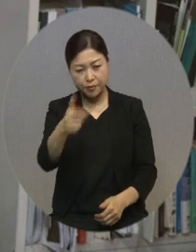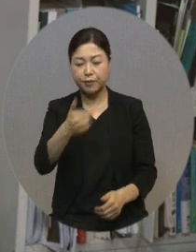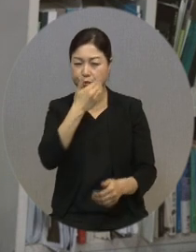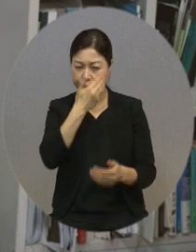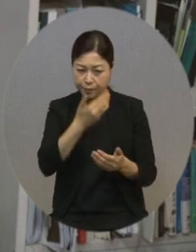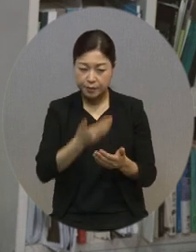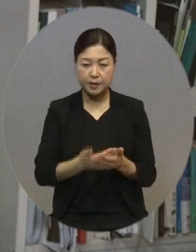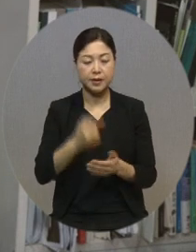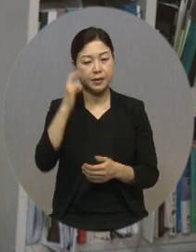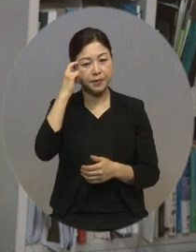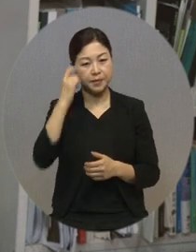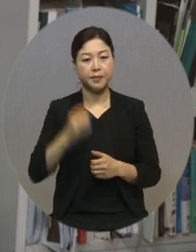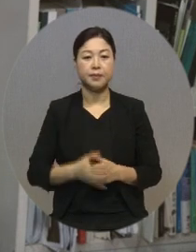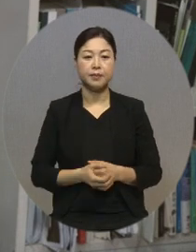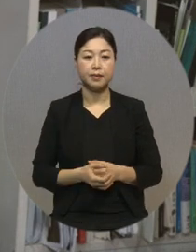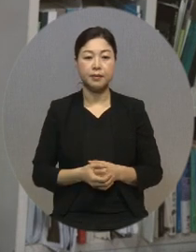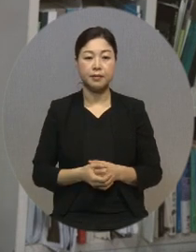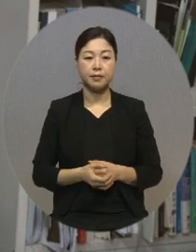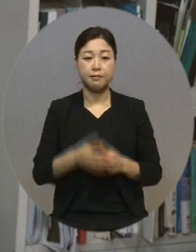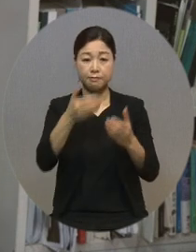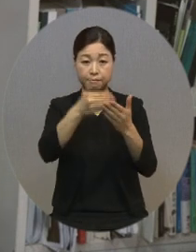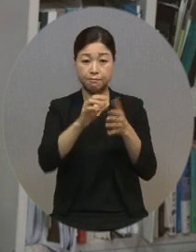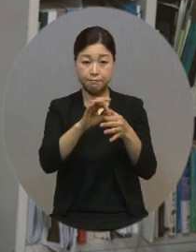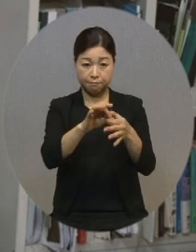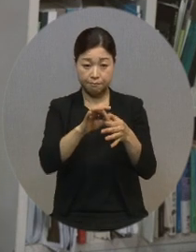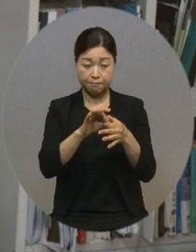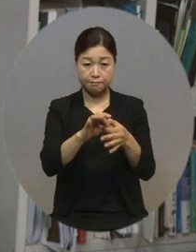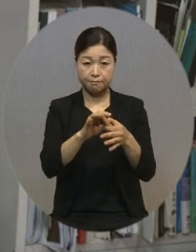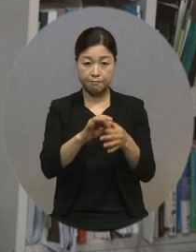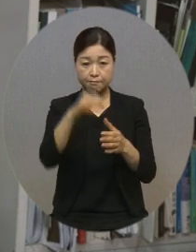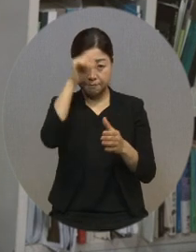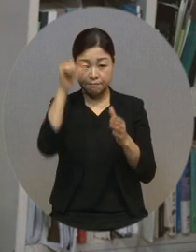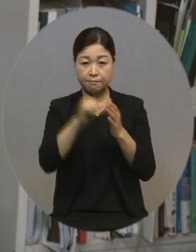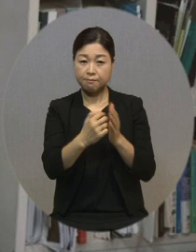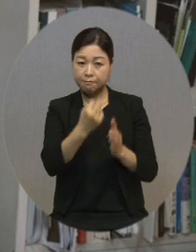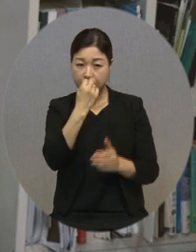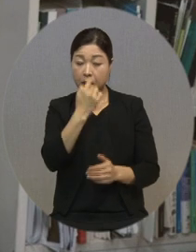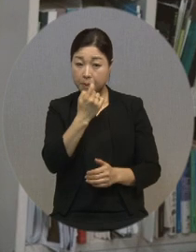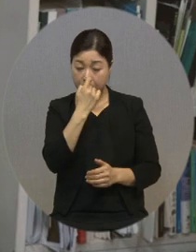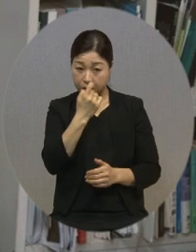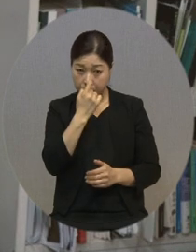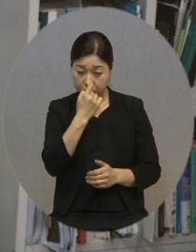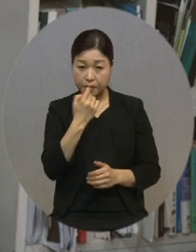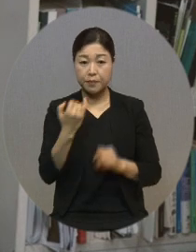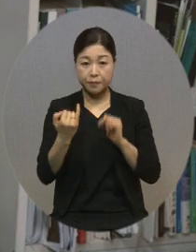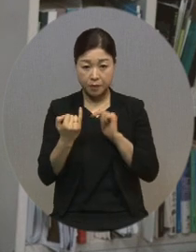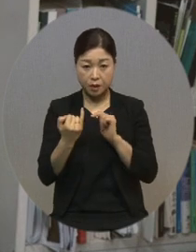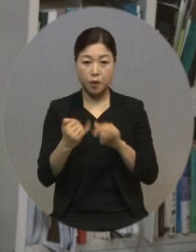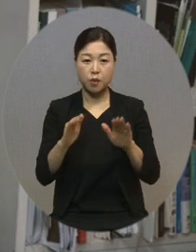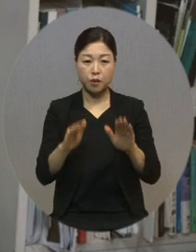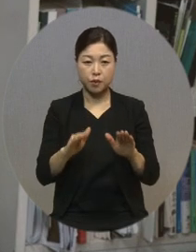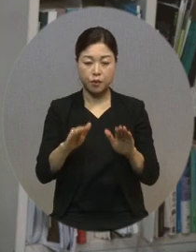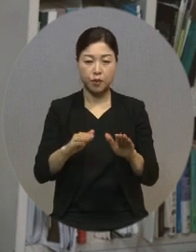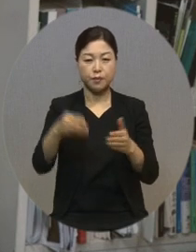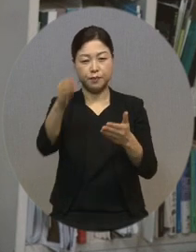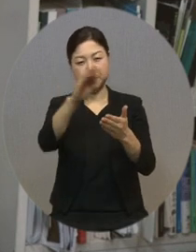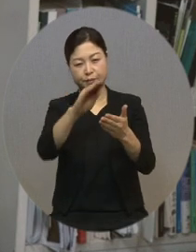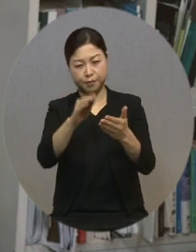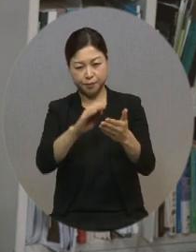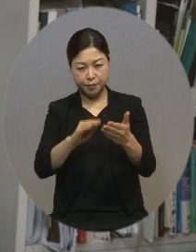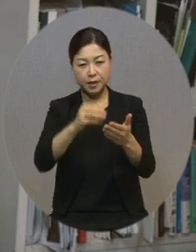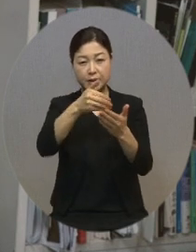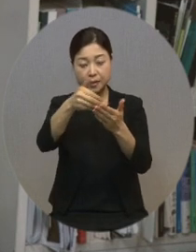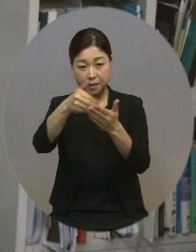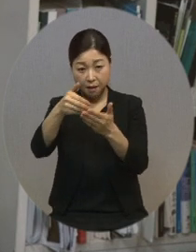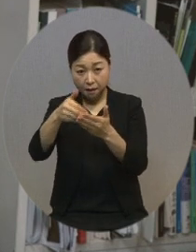소중히 맞이합니다. 그림을 통해 삶의 향기를 배우는 표승은 작가는 오늘도 붓을 잡고 작가 자신의 향기를